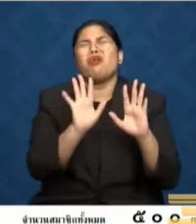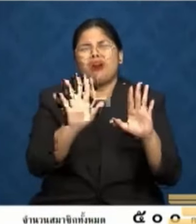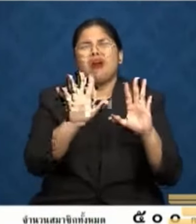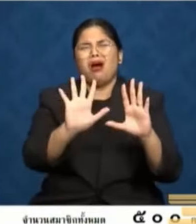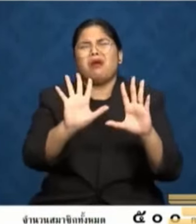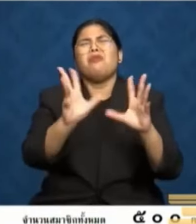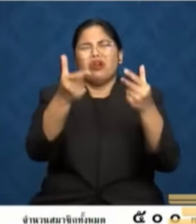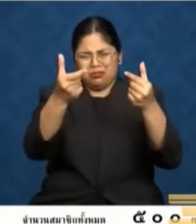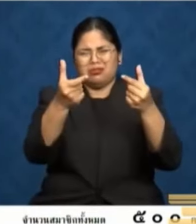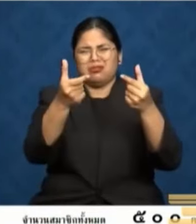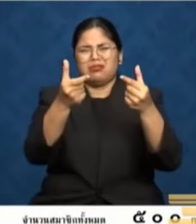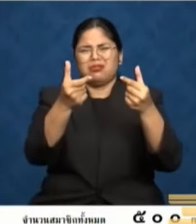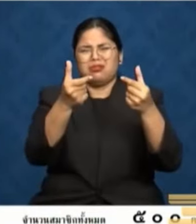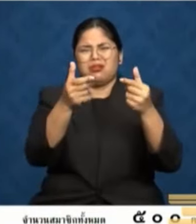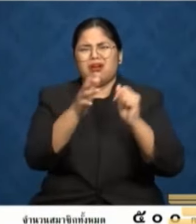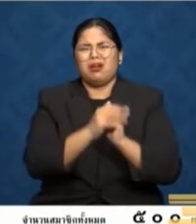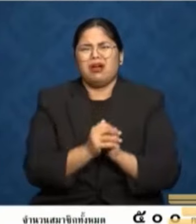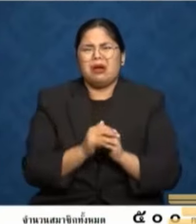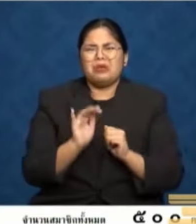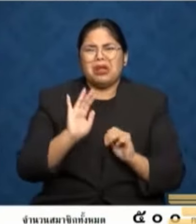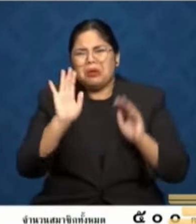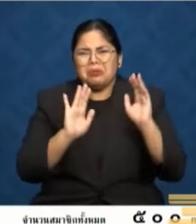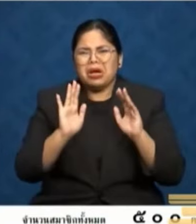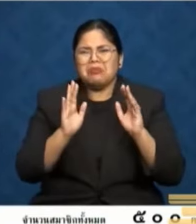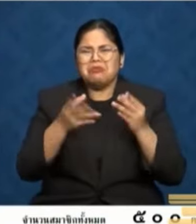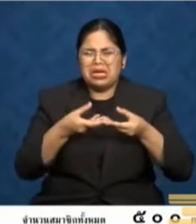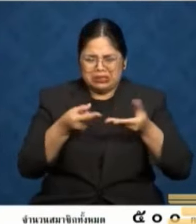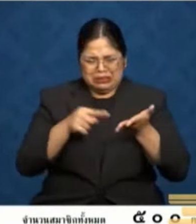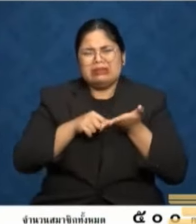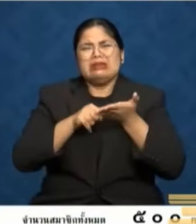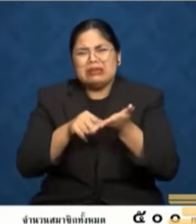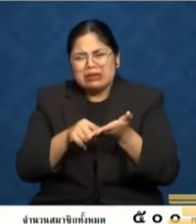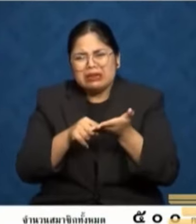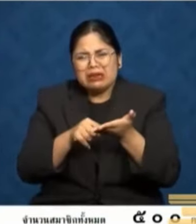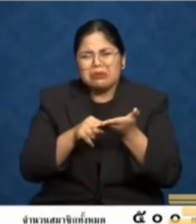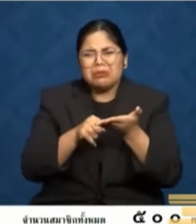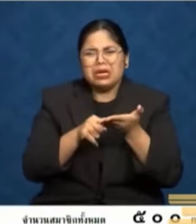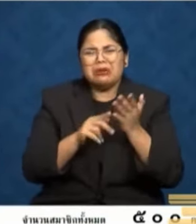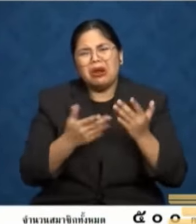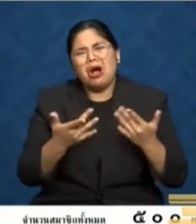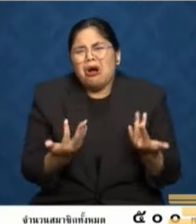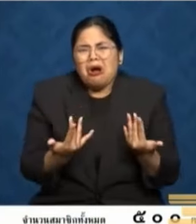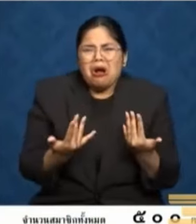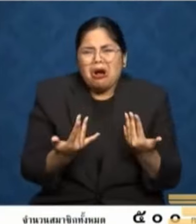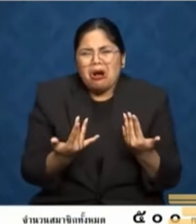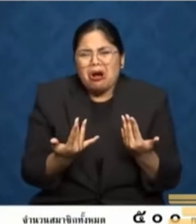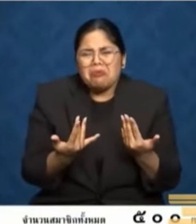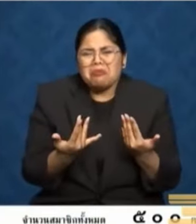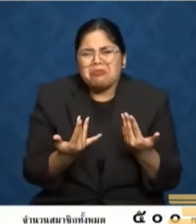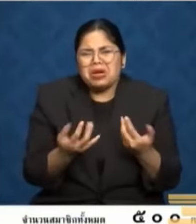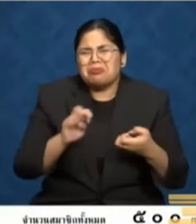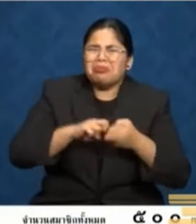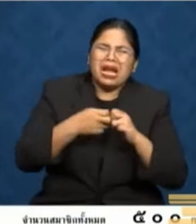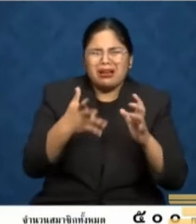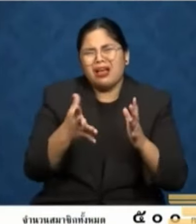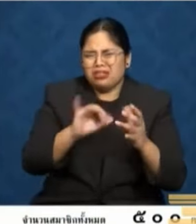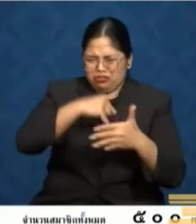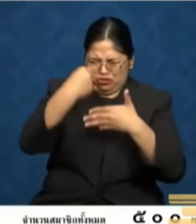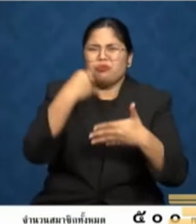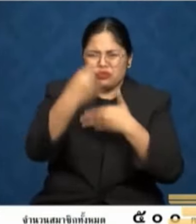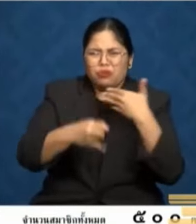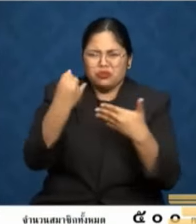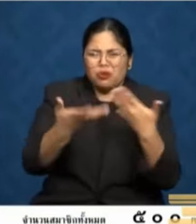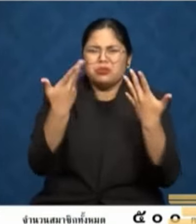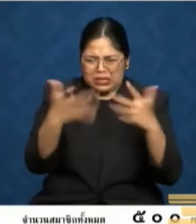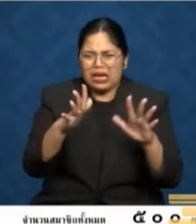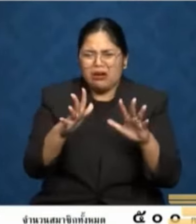ครับหรือว่าจะมีความพยายามจะถ่วงไม่ให้ยัติเรื่องแรงงานเข้าในสภานี้หรือไม่นะครับผมก็อยากให้ท่านวินิจฉัยจะได้จบเรื่องนี้แล้วเข้าสู่